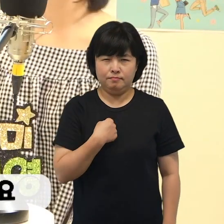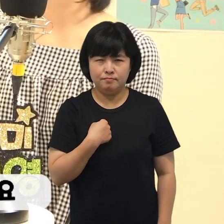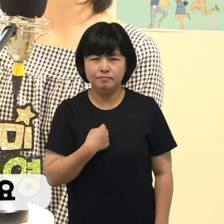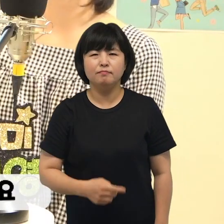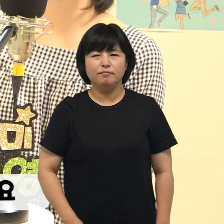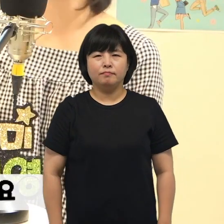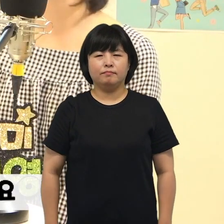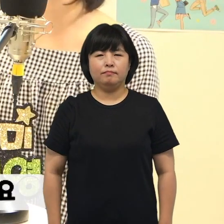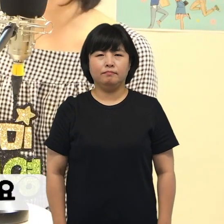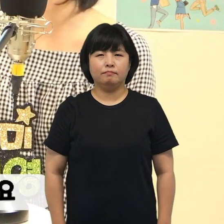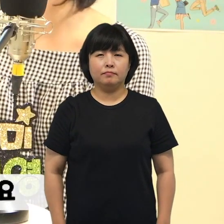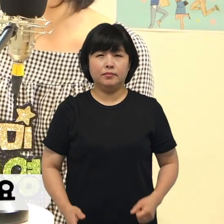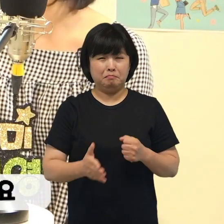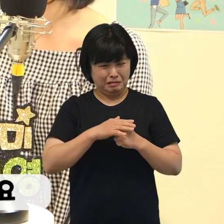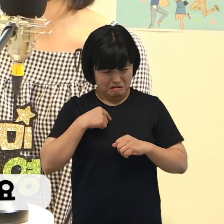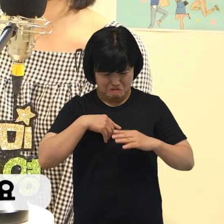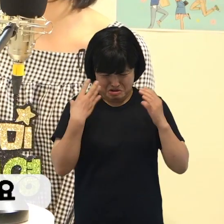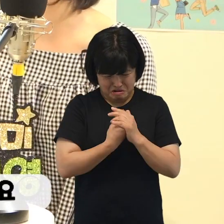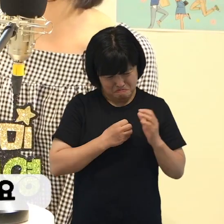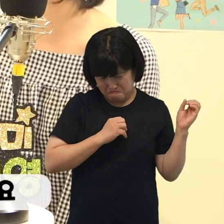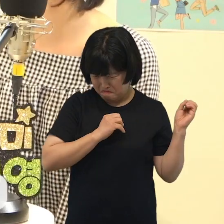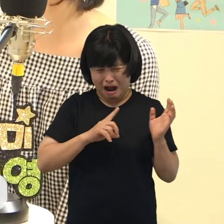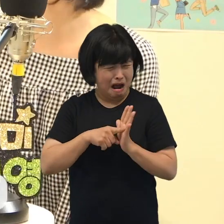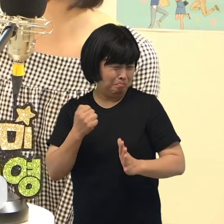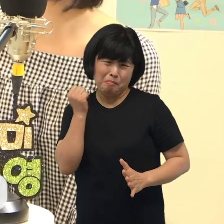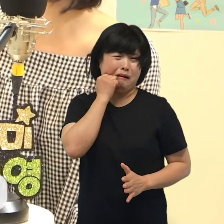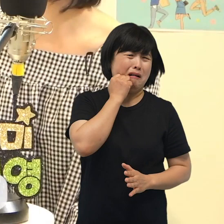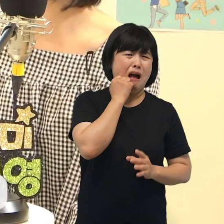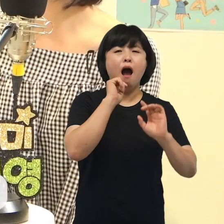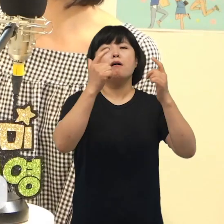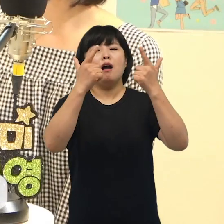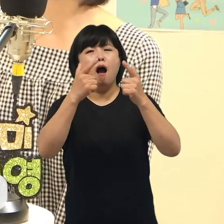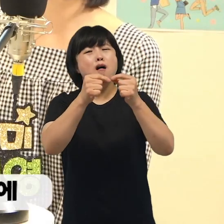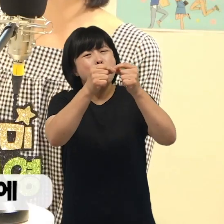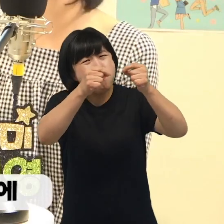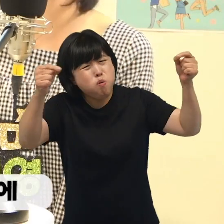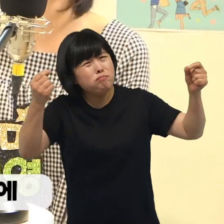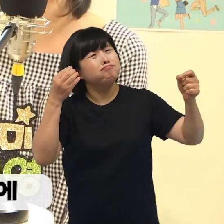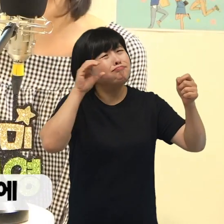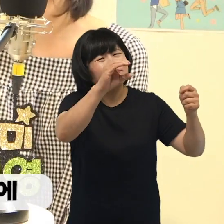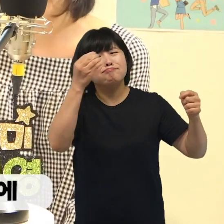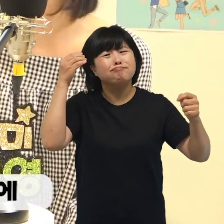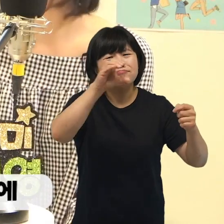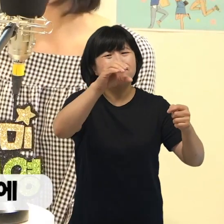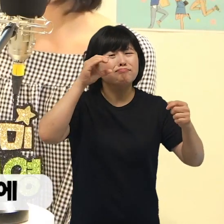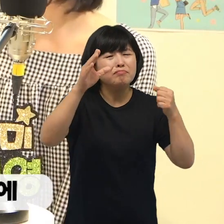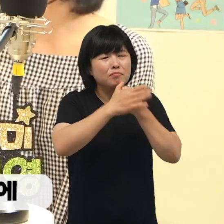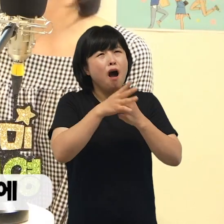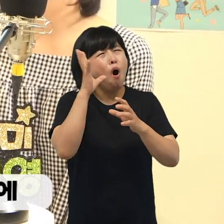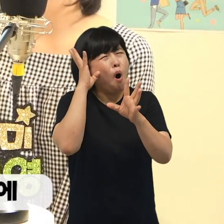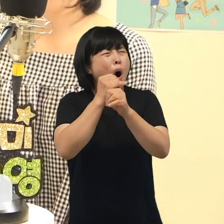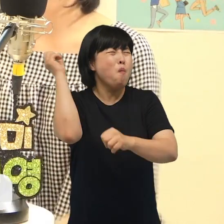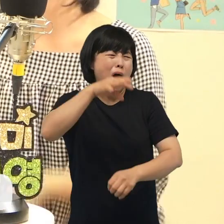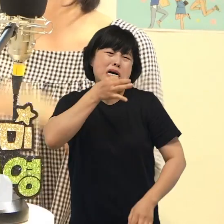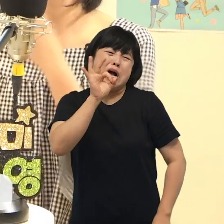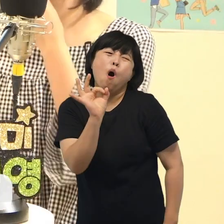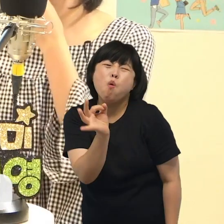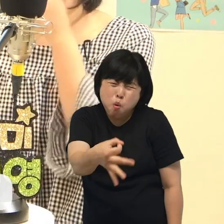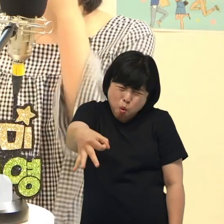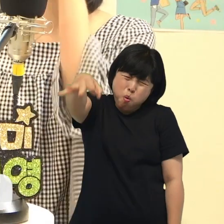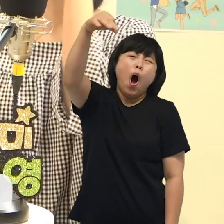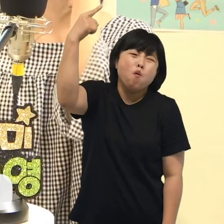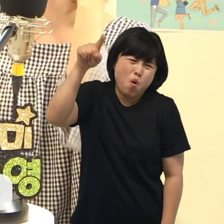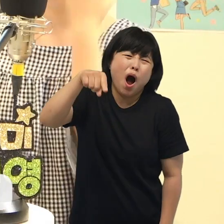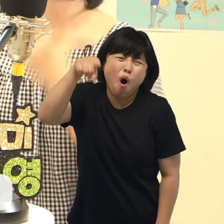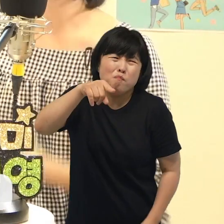놓고 있지 않아요. 부자가 되겠다. 네, 그러니까 부자가 저는 되고 싶다. 내가 지금 잃은 게 아니다. 나는 장기 투자를 하는 거기 때문에 내가